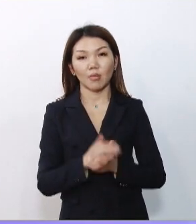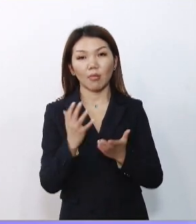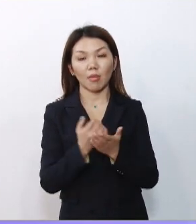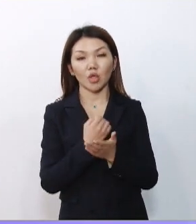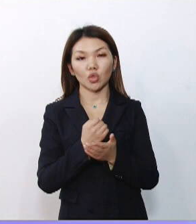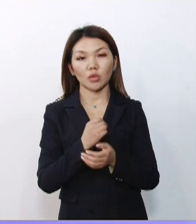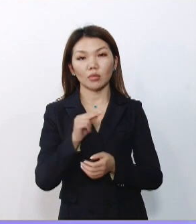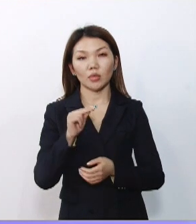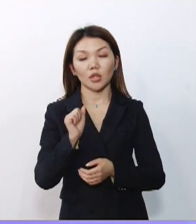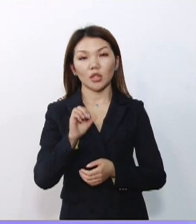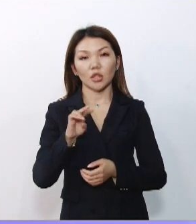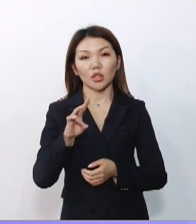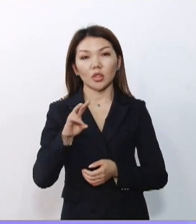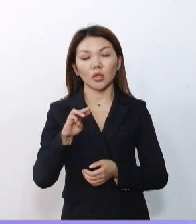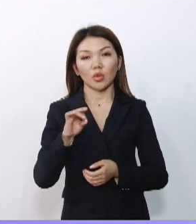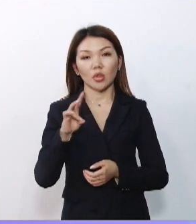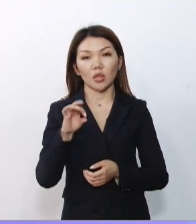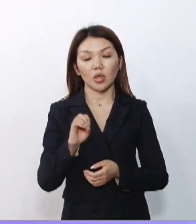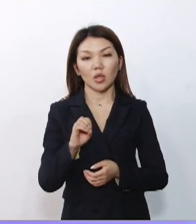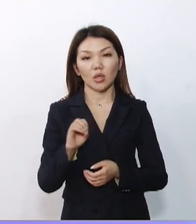Получим частное и остаток.